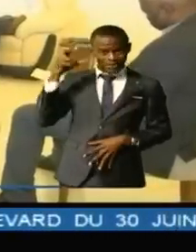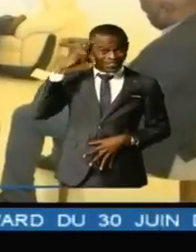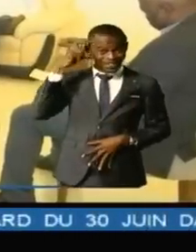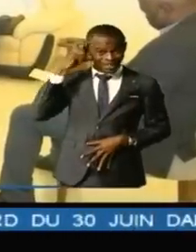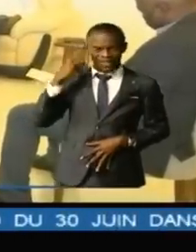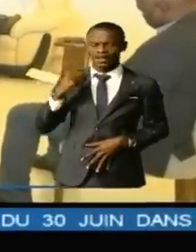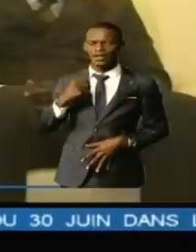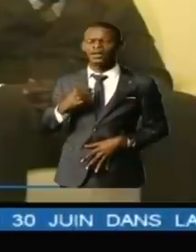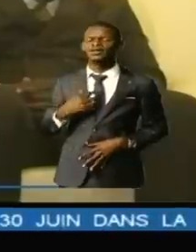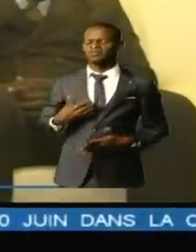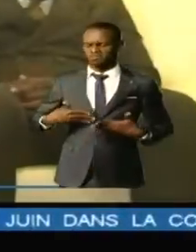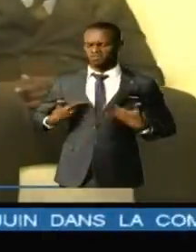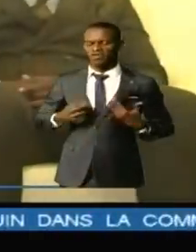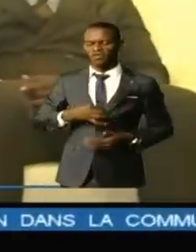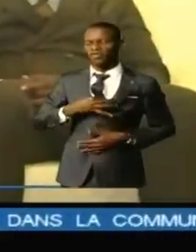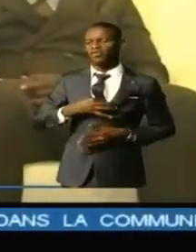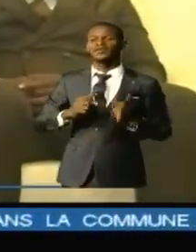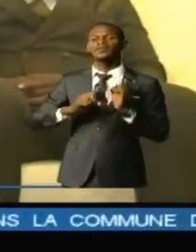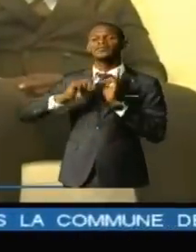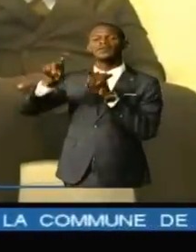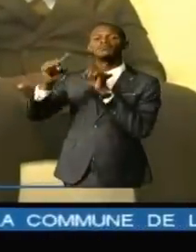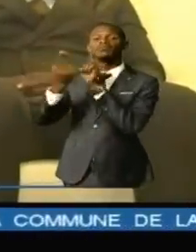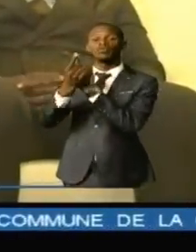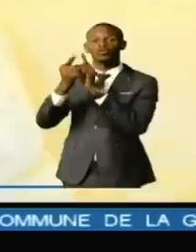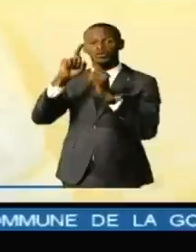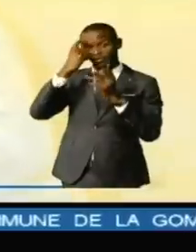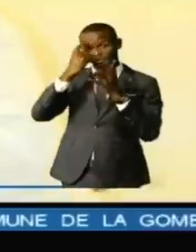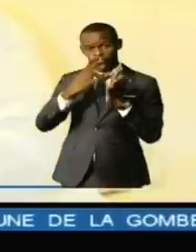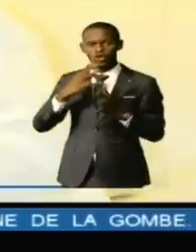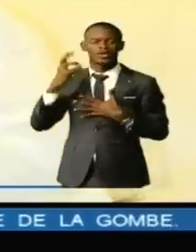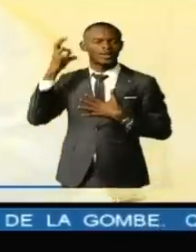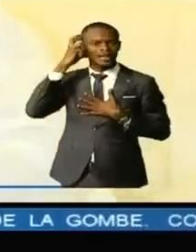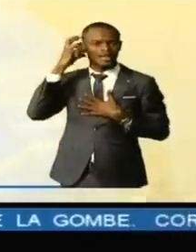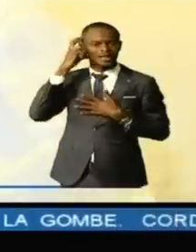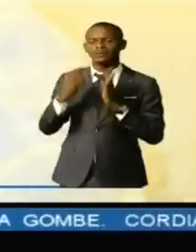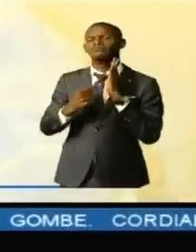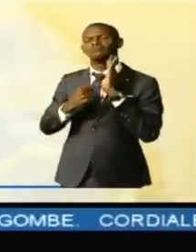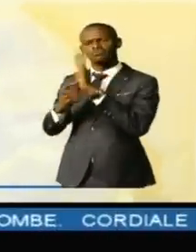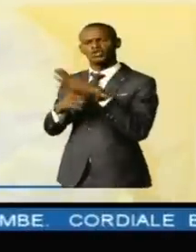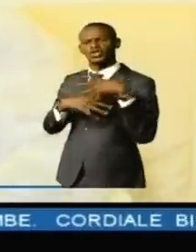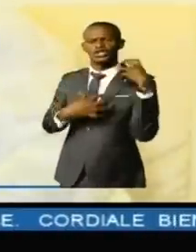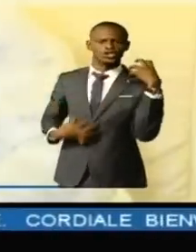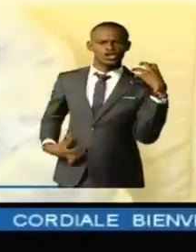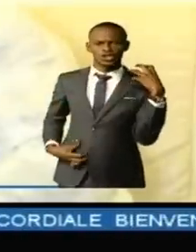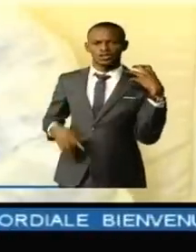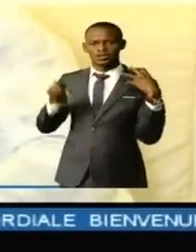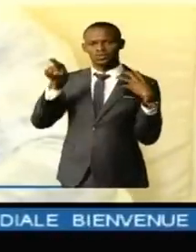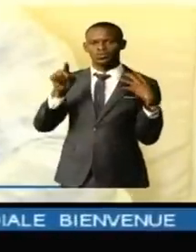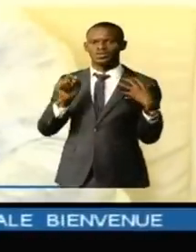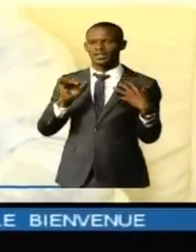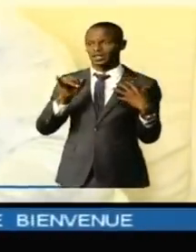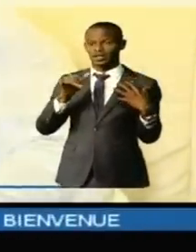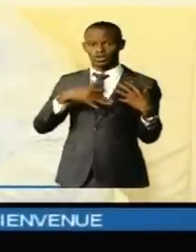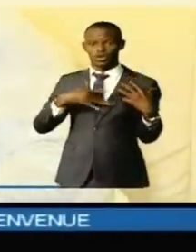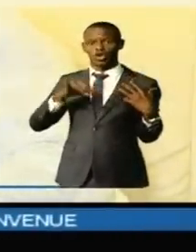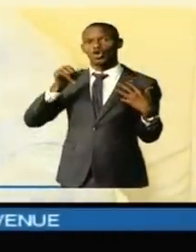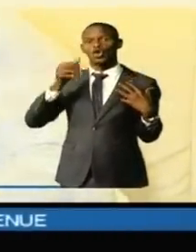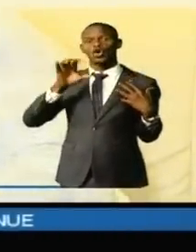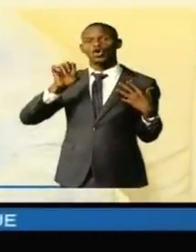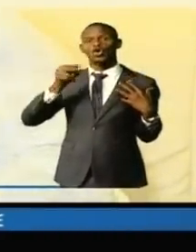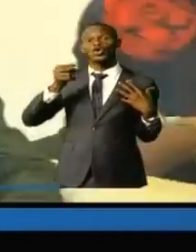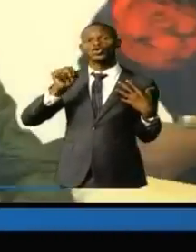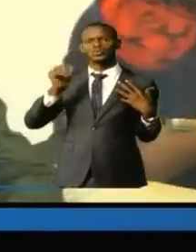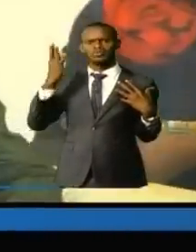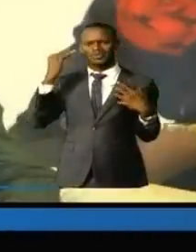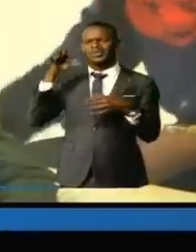des 10 fils du terroir en la personne du gouverneur de la province du Kasaï central, John Kabeya Chikaï, élu avec une majorité